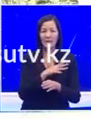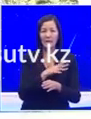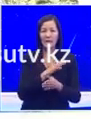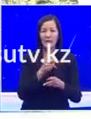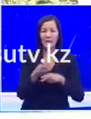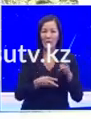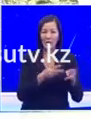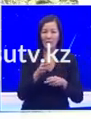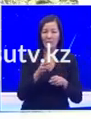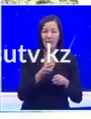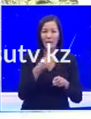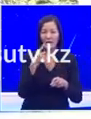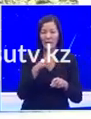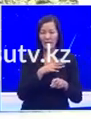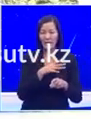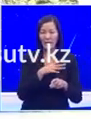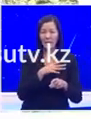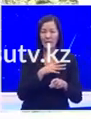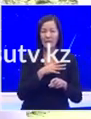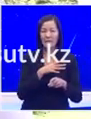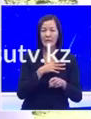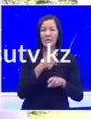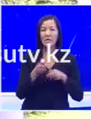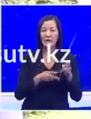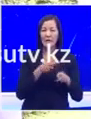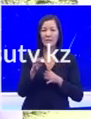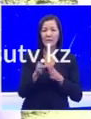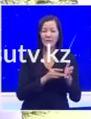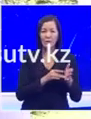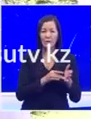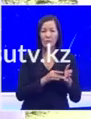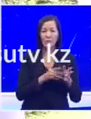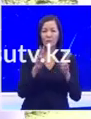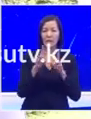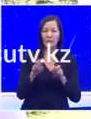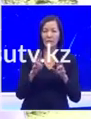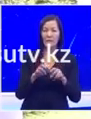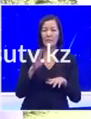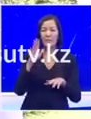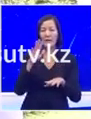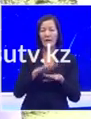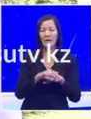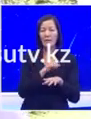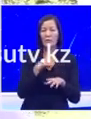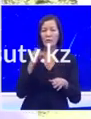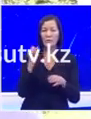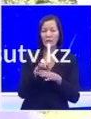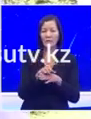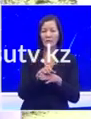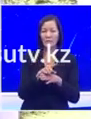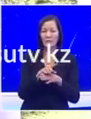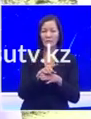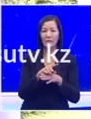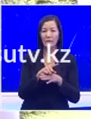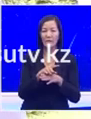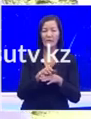жалобасын жасап, біз сол шағымды қарастырып, әкім өзінің поручениесімен сол